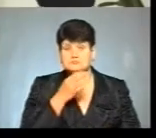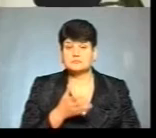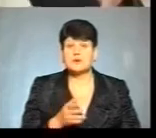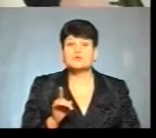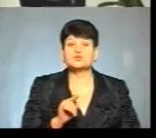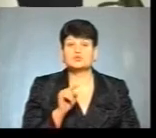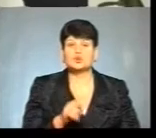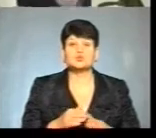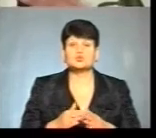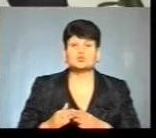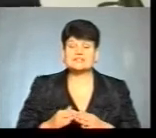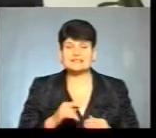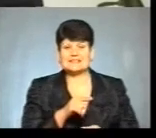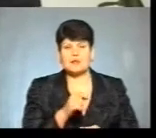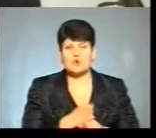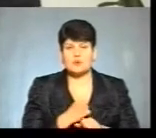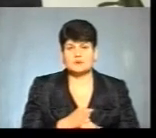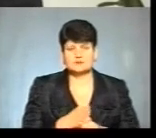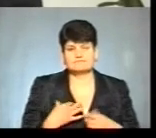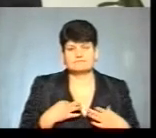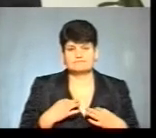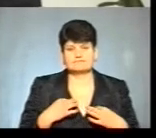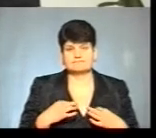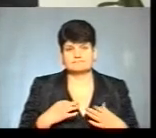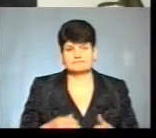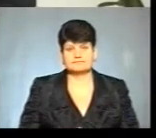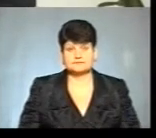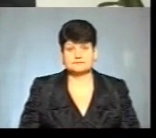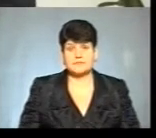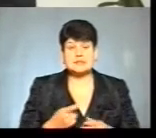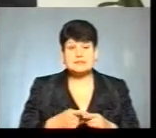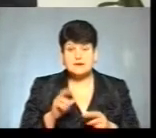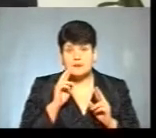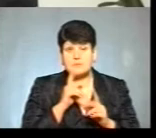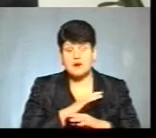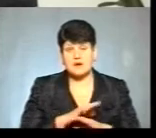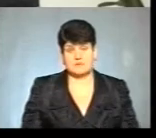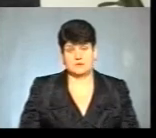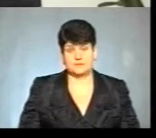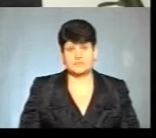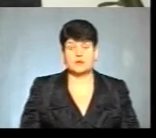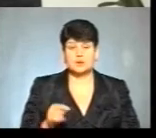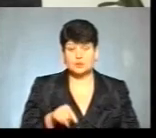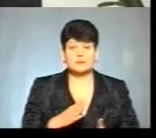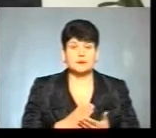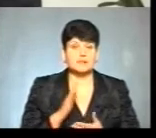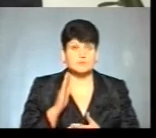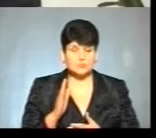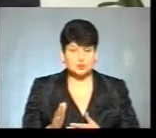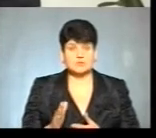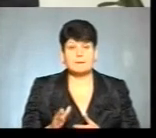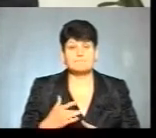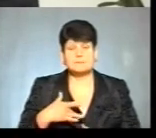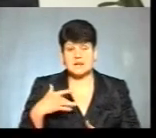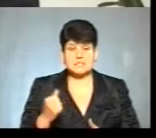що його сусіди там роблять, це абсолютно його не цікавить. Ну це ж абсолютно неправильно. Тобто тут має бути вже такий